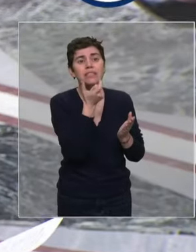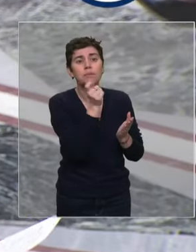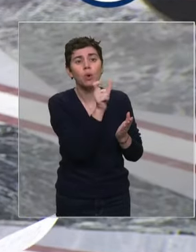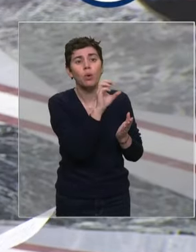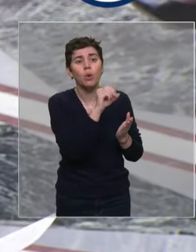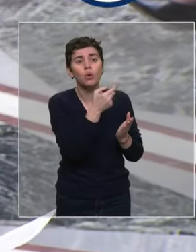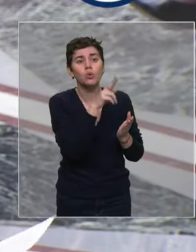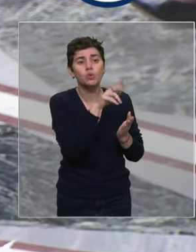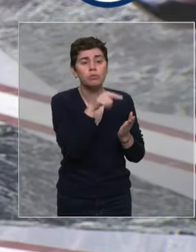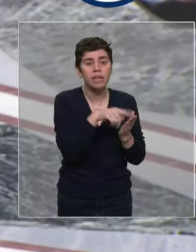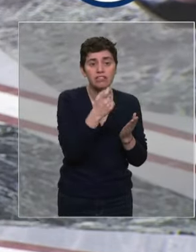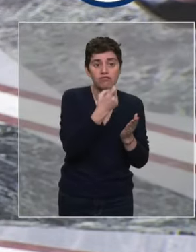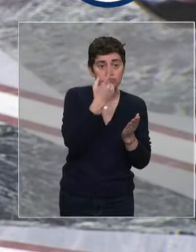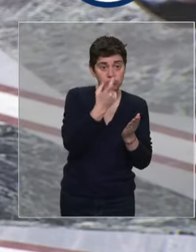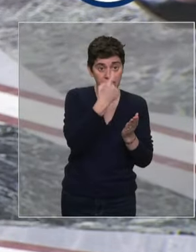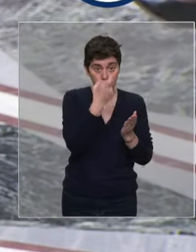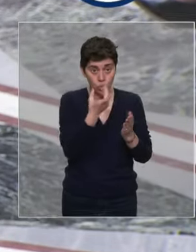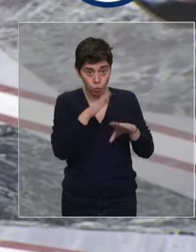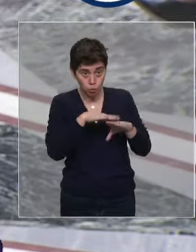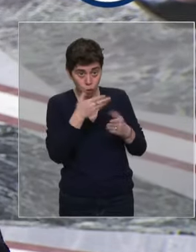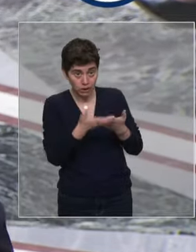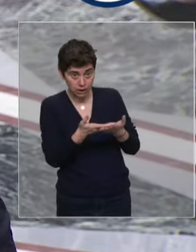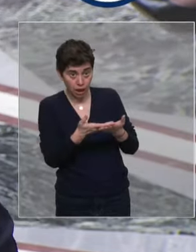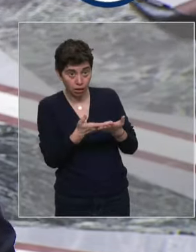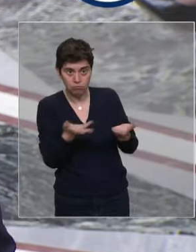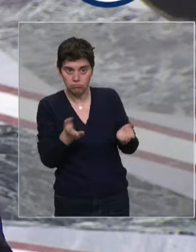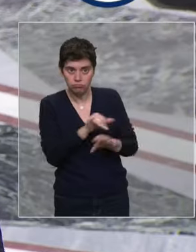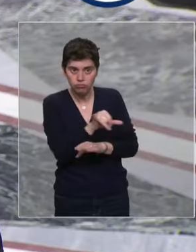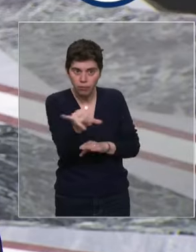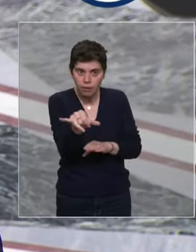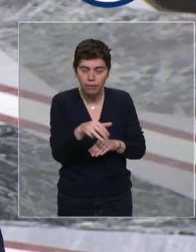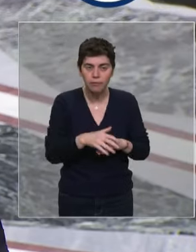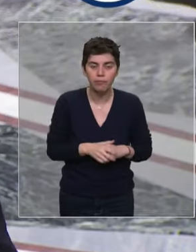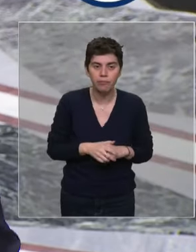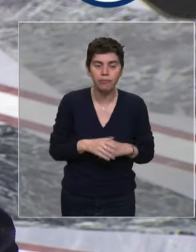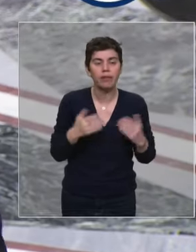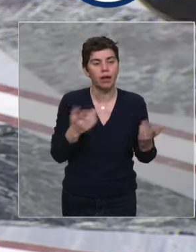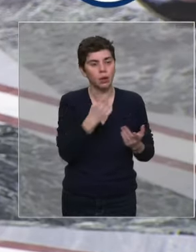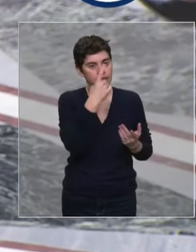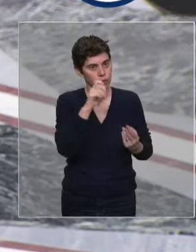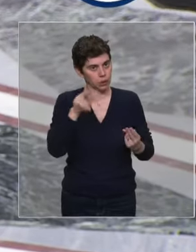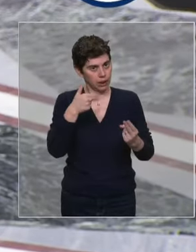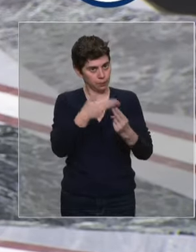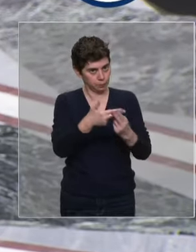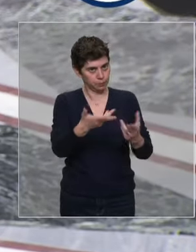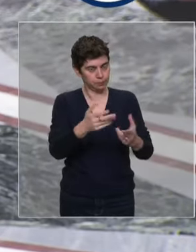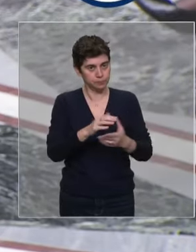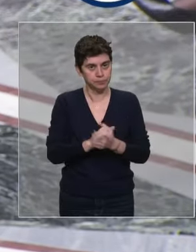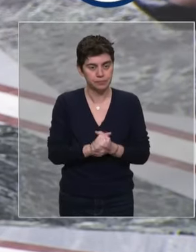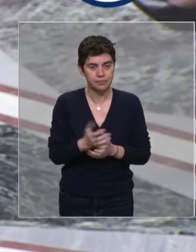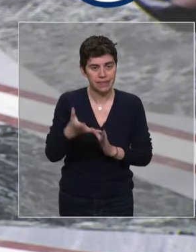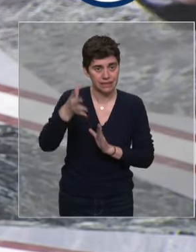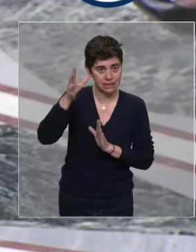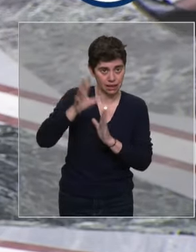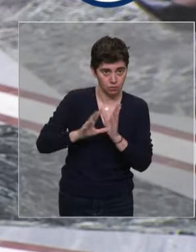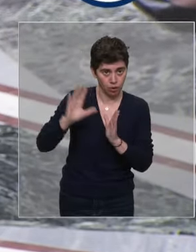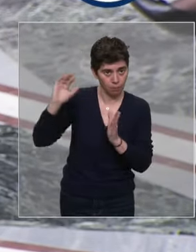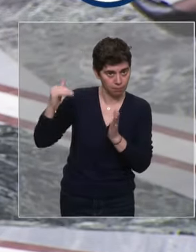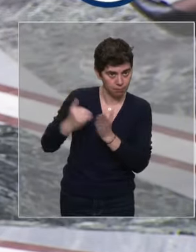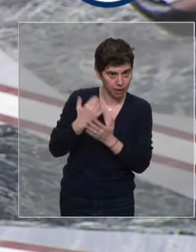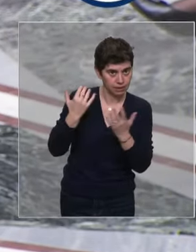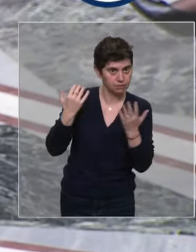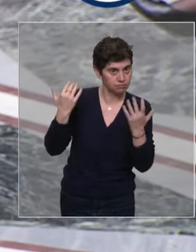rarement des questions sur ces questions-là. Enfin, et je vais répondre à votre question. Après 5 mois de